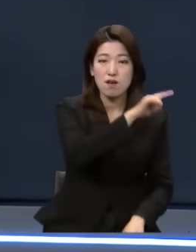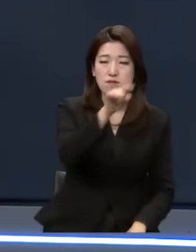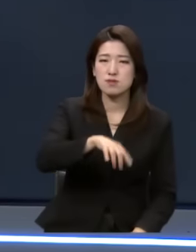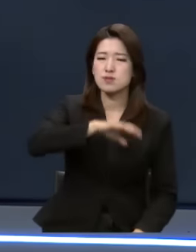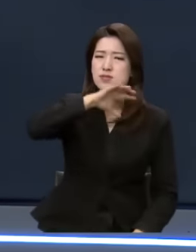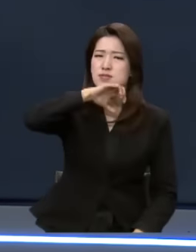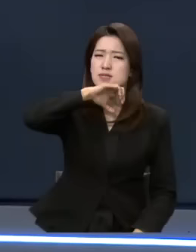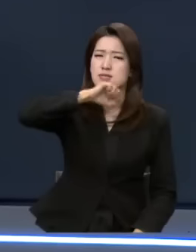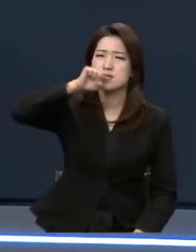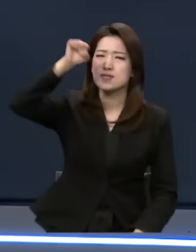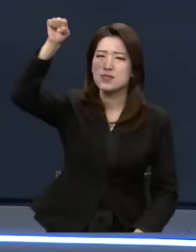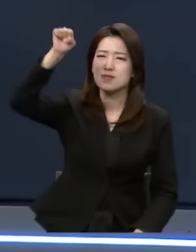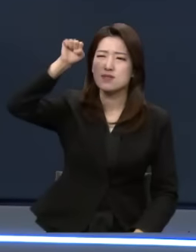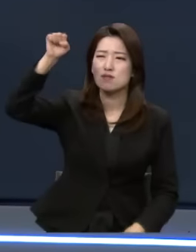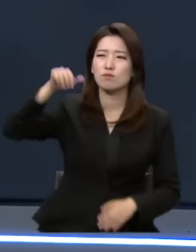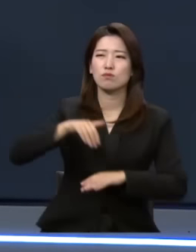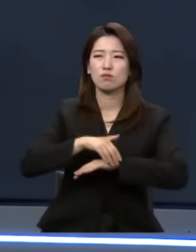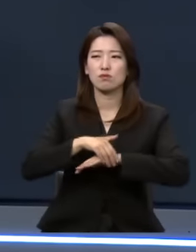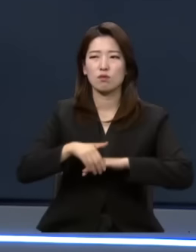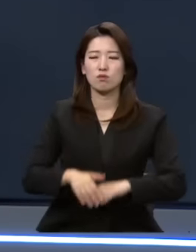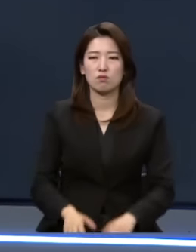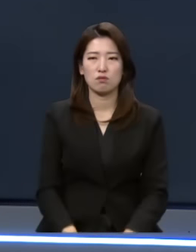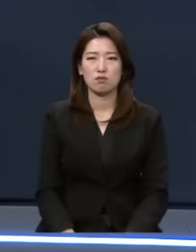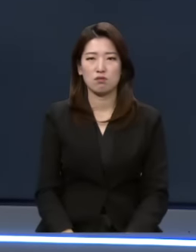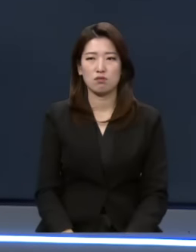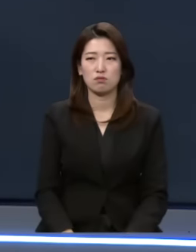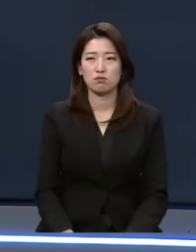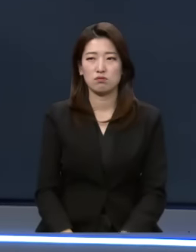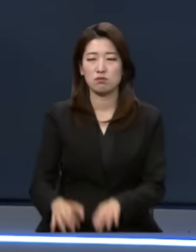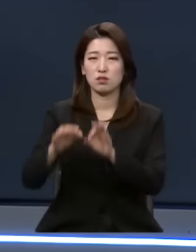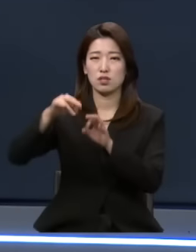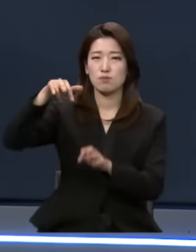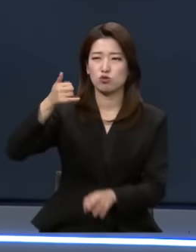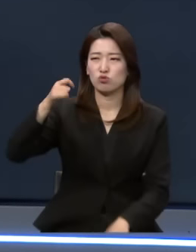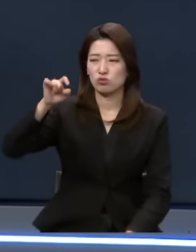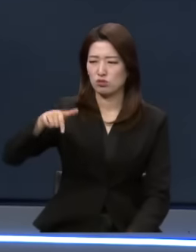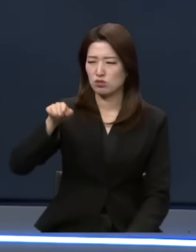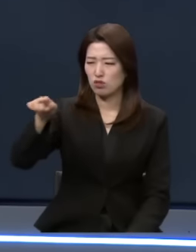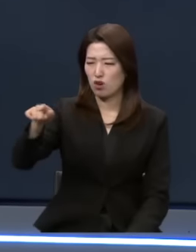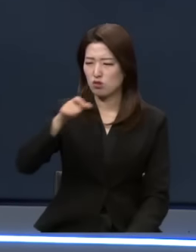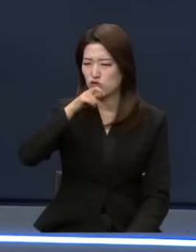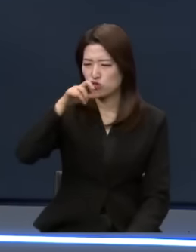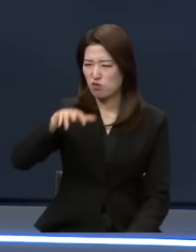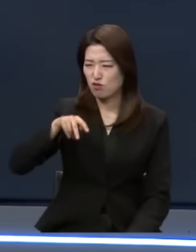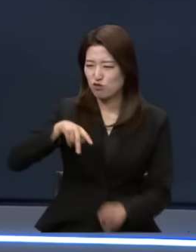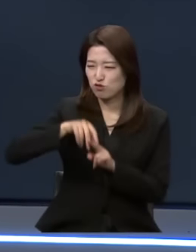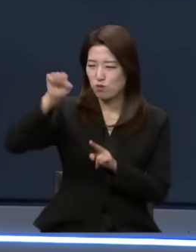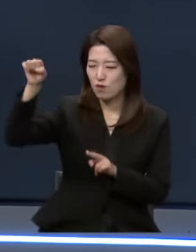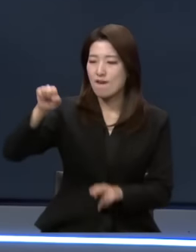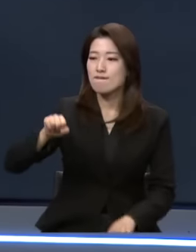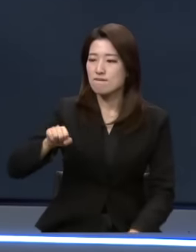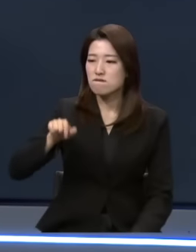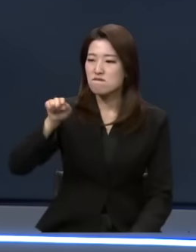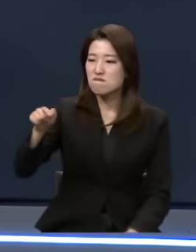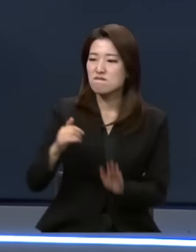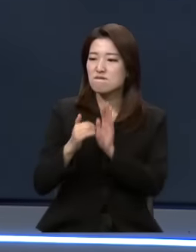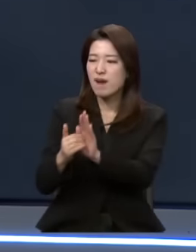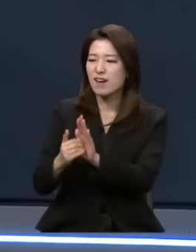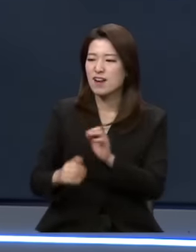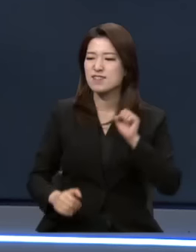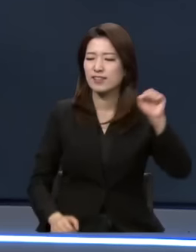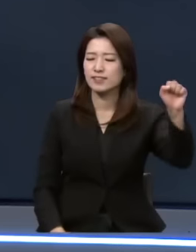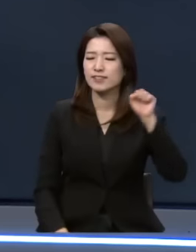그럼이 사안이 단순히 뭐 이대생 이대 졸업생과 지금 김준혁 후보의 발언요 상간에